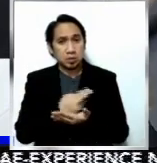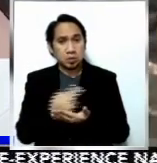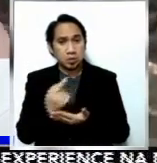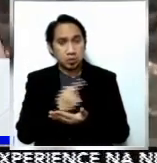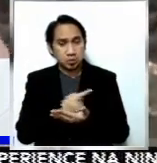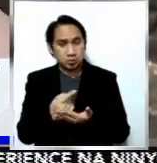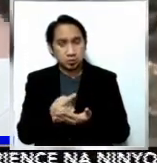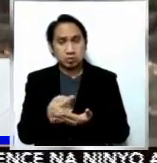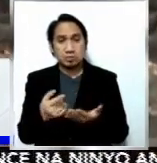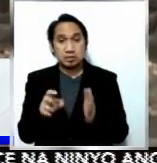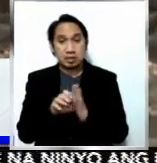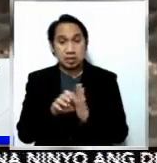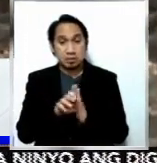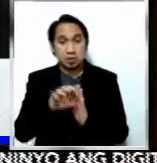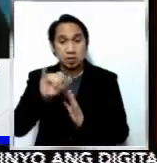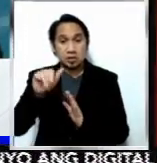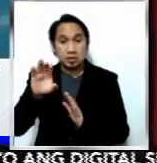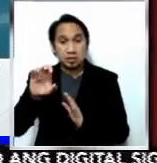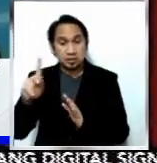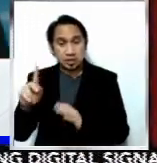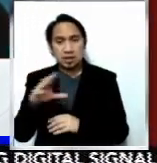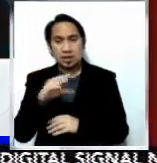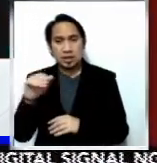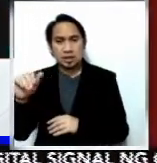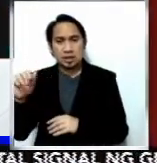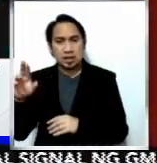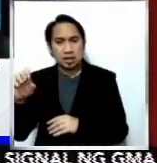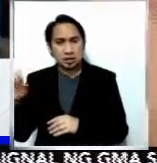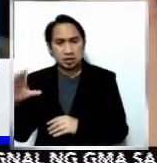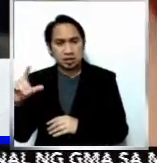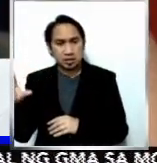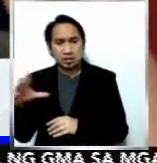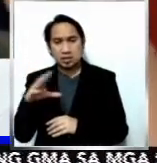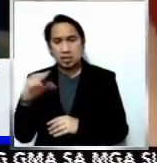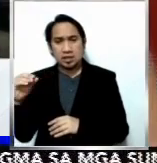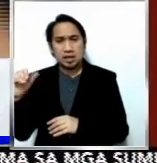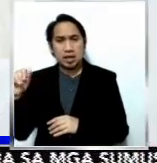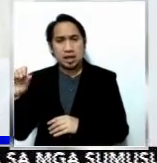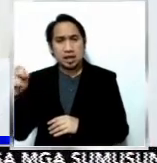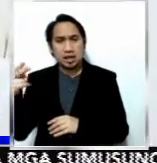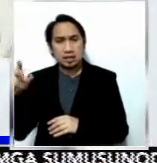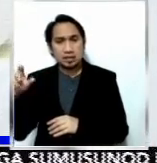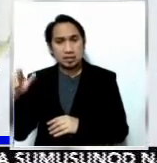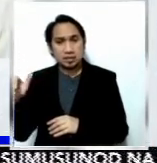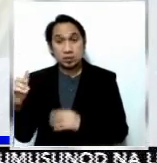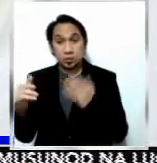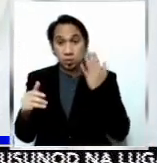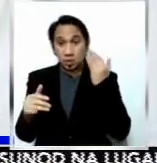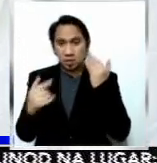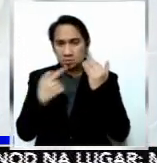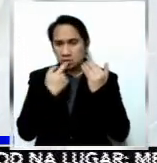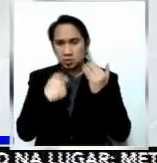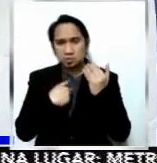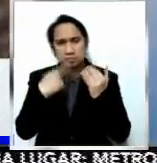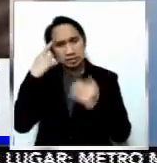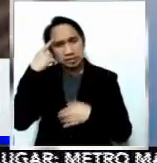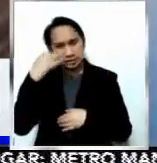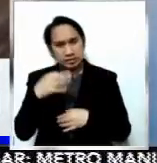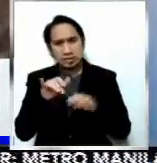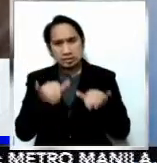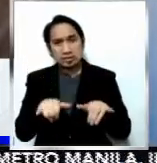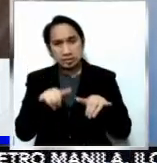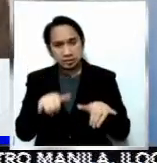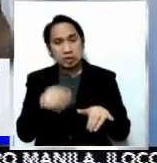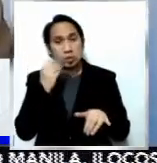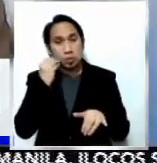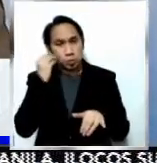Roberto, Arasan Agustin at Ashley Ortega. Mas pinili nilang manatili na lang sa bahay para mas